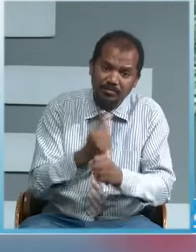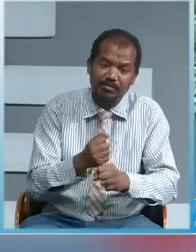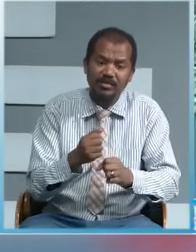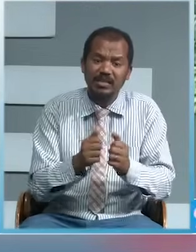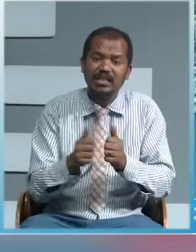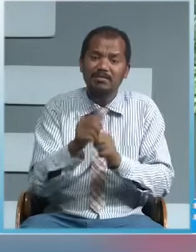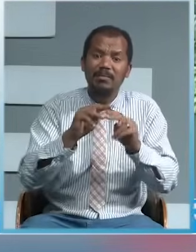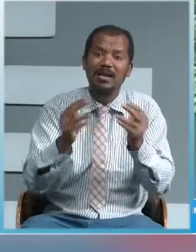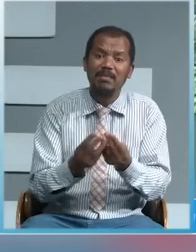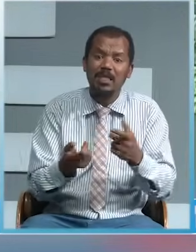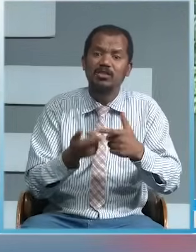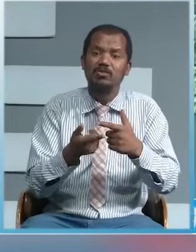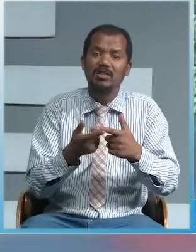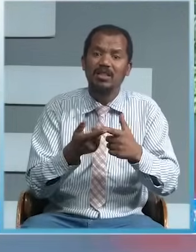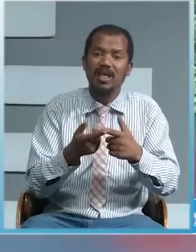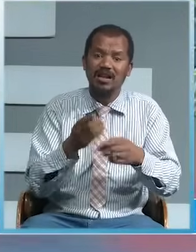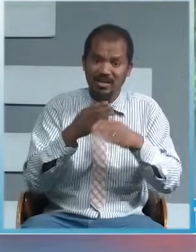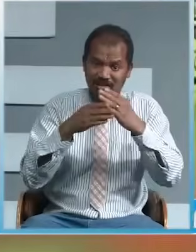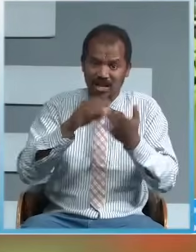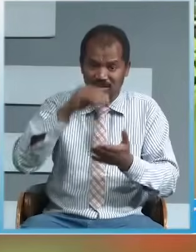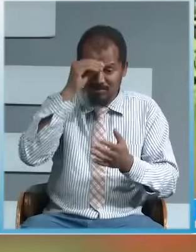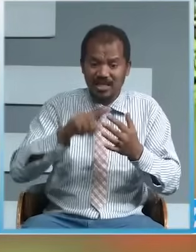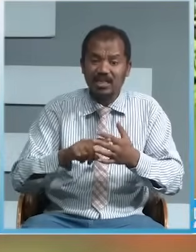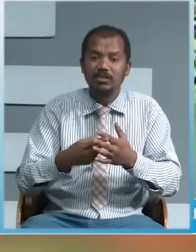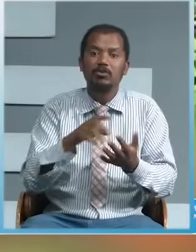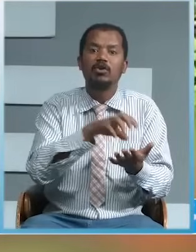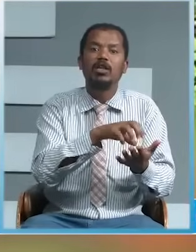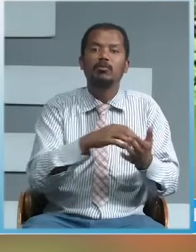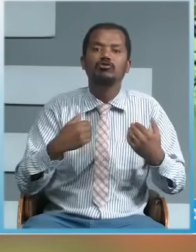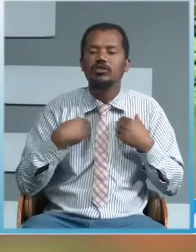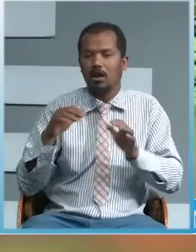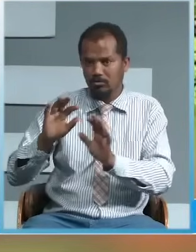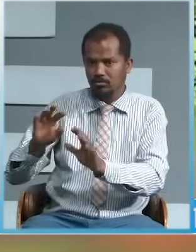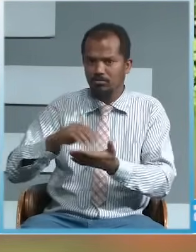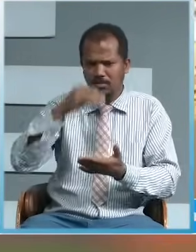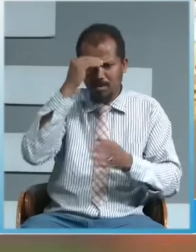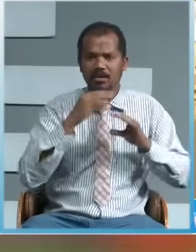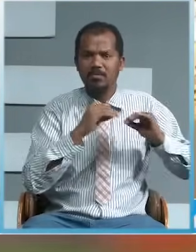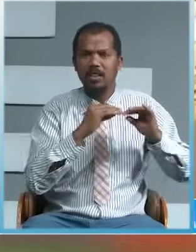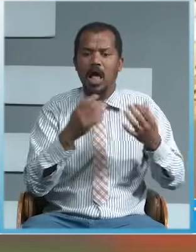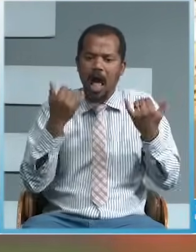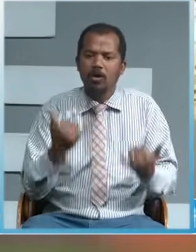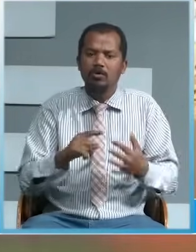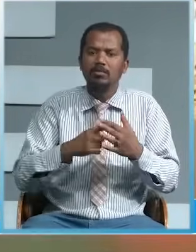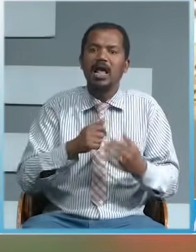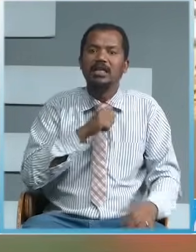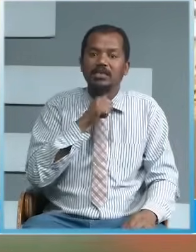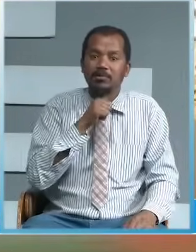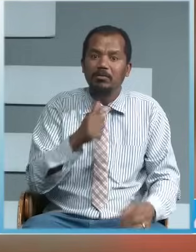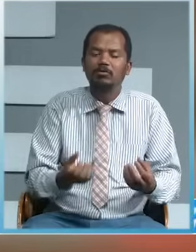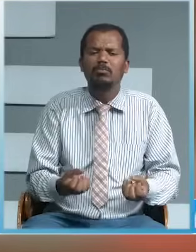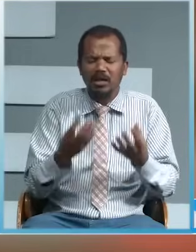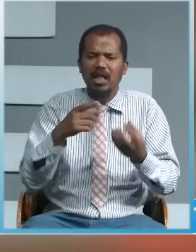የ2016 ዓ.ም ከቅድመ መደበኛ እስከ ሁለተኛ ደረጃ ትምህርት የተጀመረባቸው ከተሞች እንዳሉ ሁሉ መማር ማስተማር አሁንም